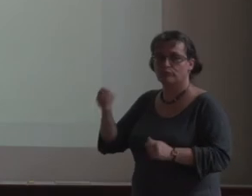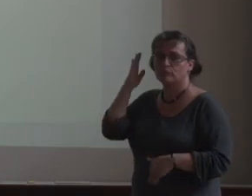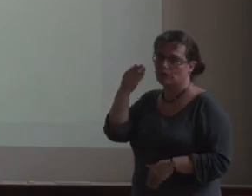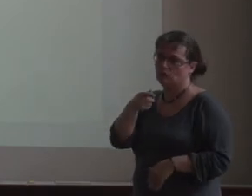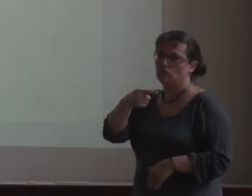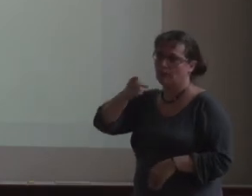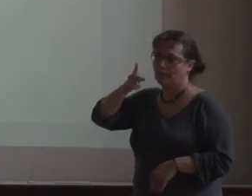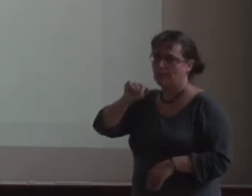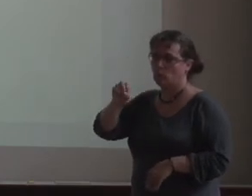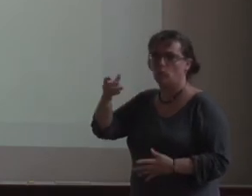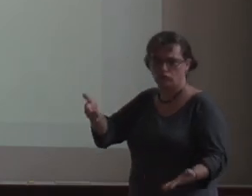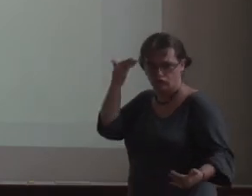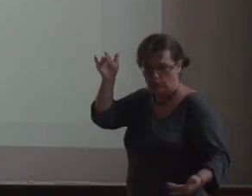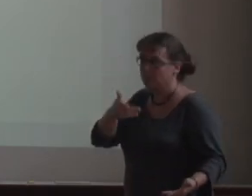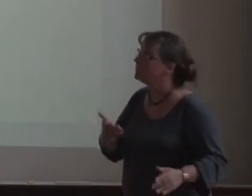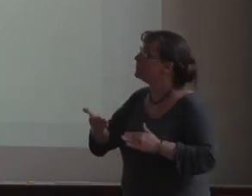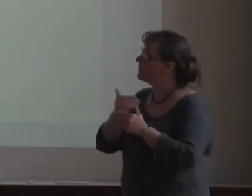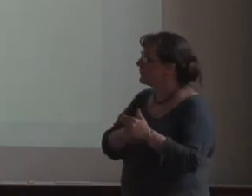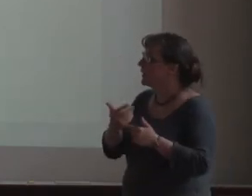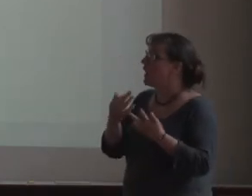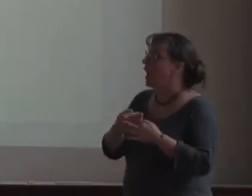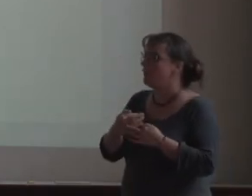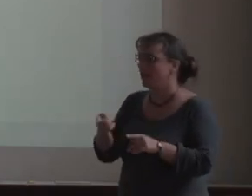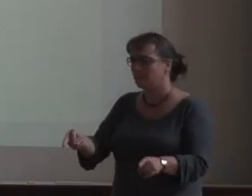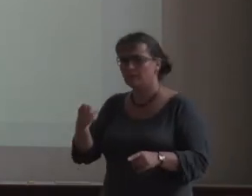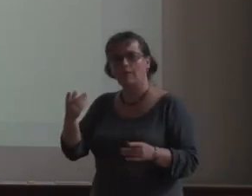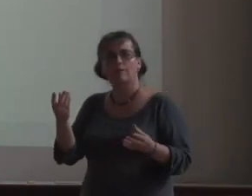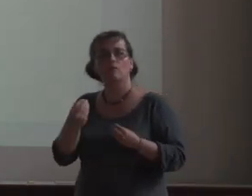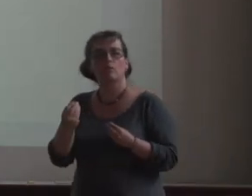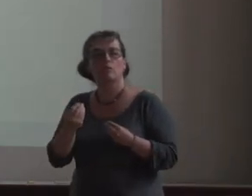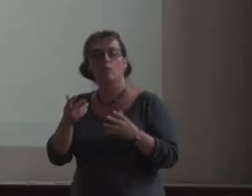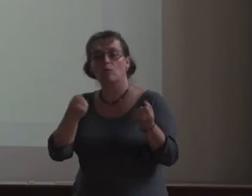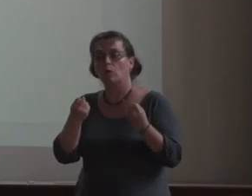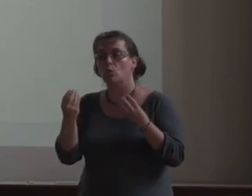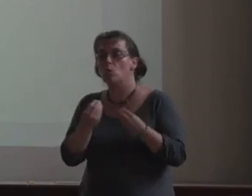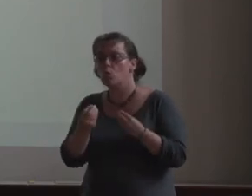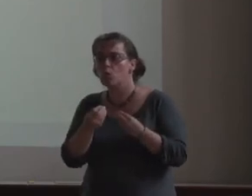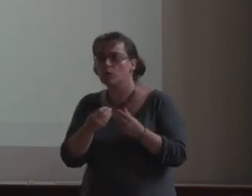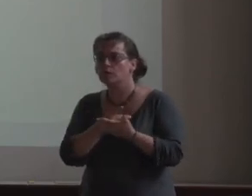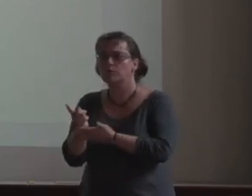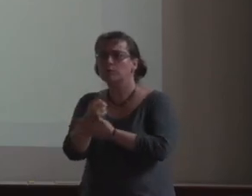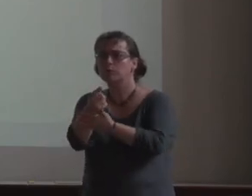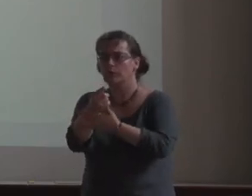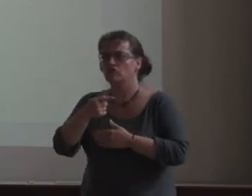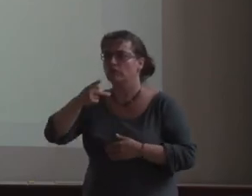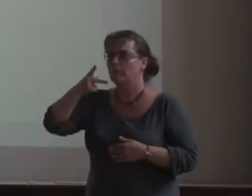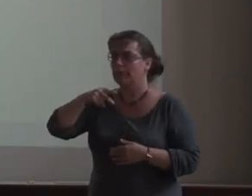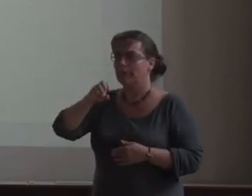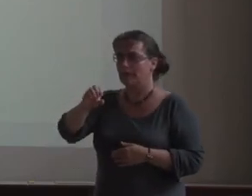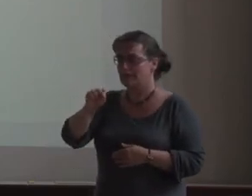réexpliquer. Le petit module GPS qui est sur le boîtier, bah, lui on va discuter avec un bus I2C.